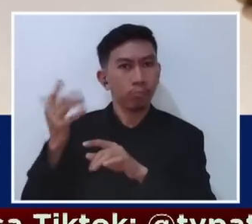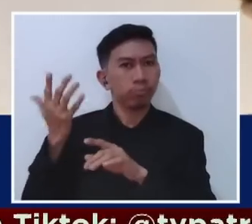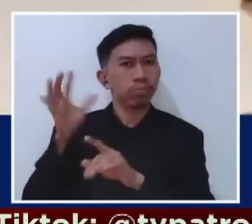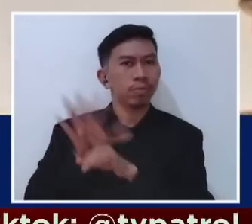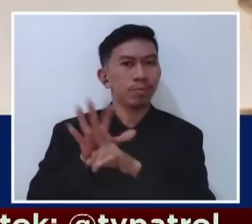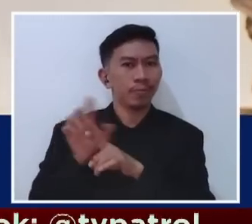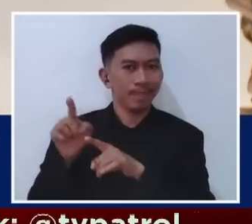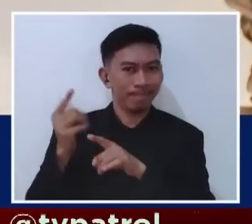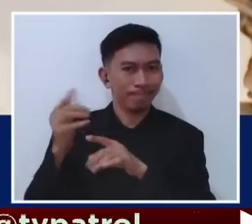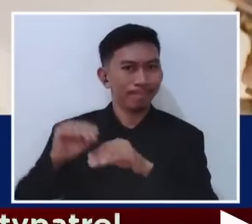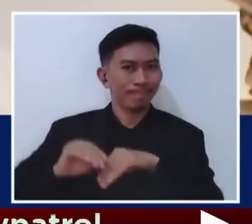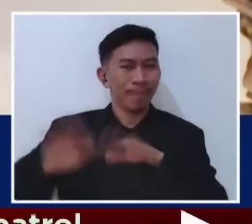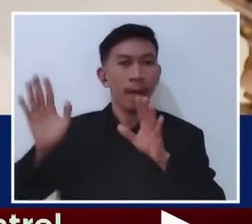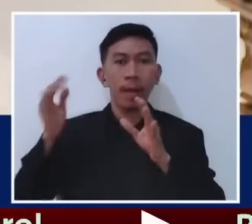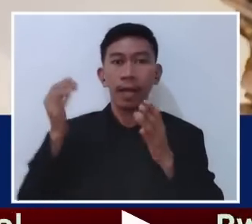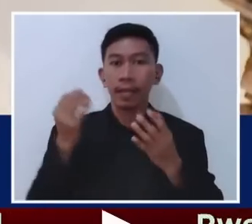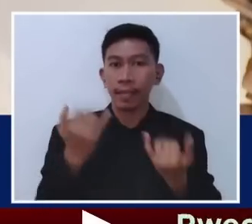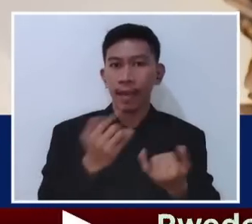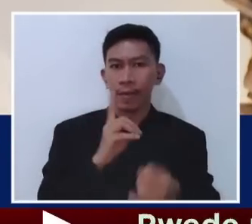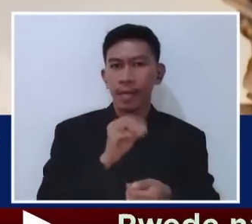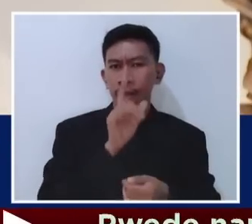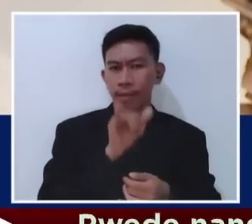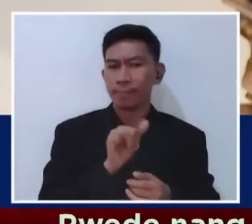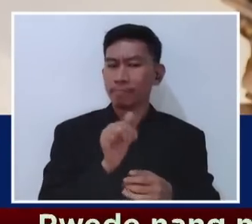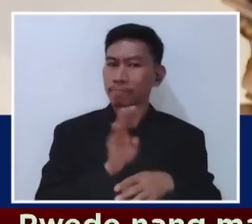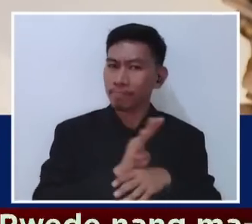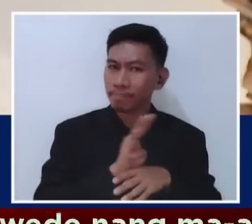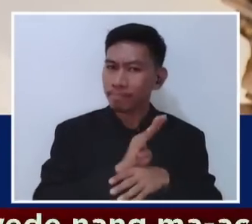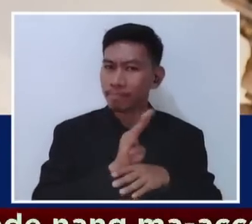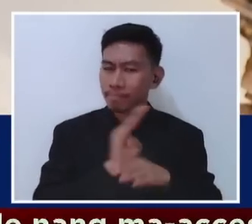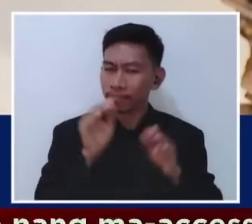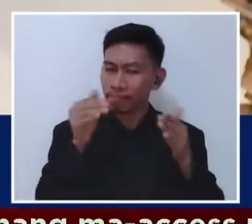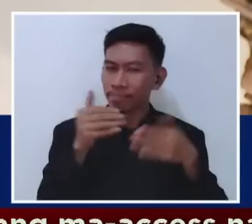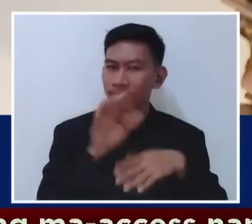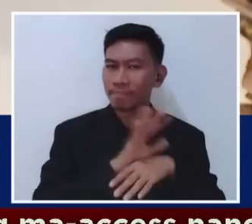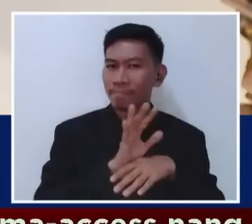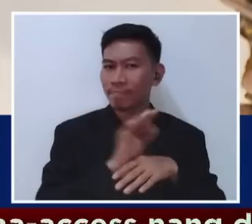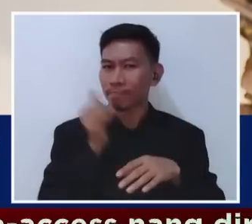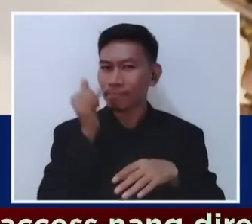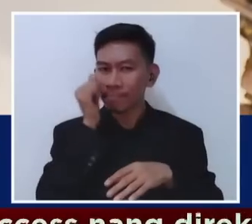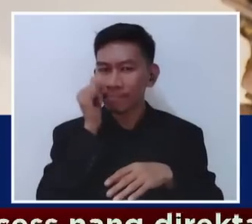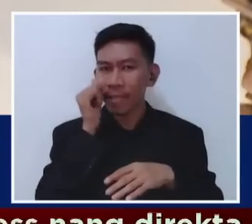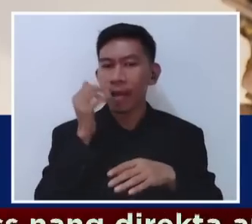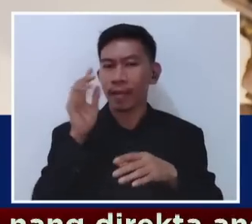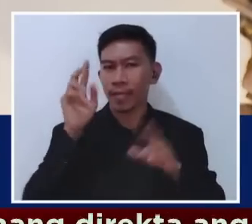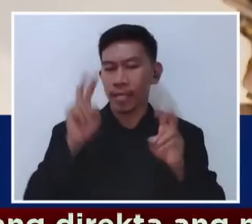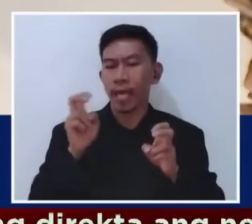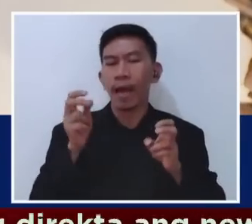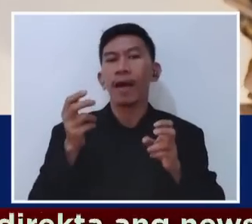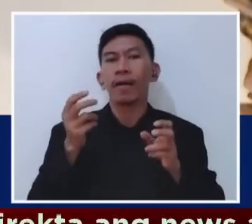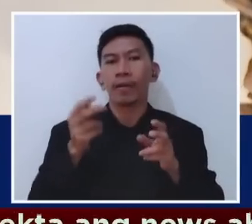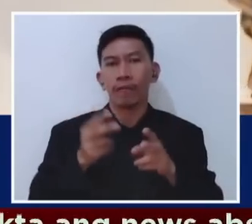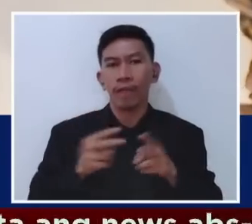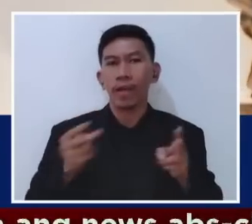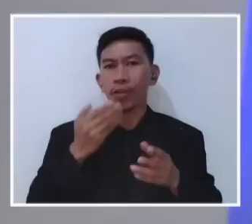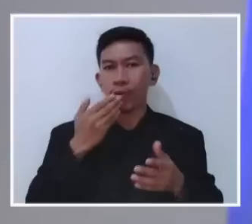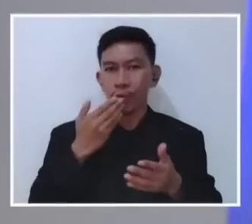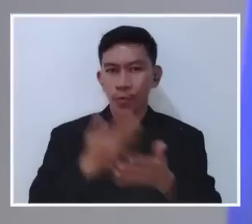Sa ngayon, abala rin si Dolly sa shooting ng pelikulang A Very Good Girl kasama si Catherine Bernardo.